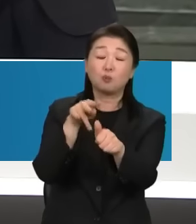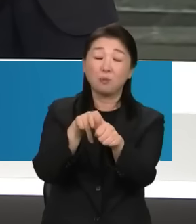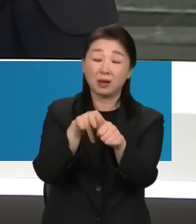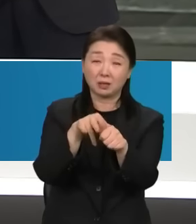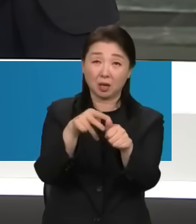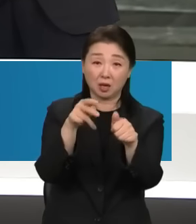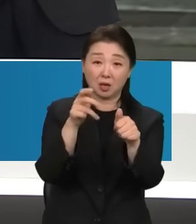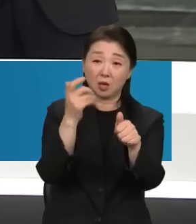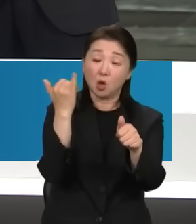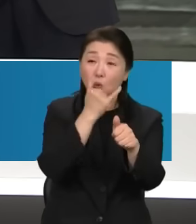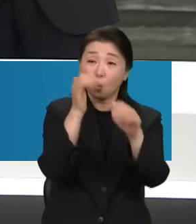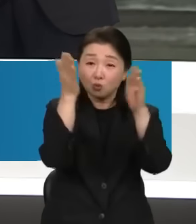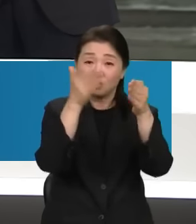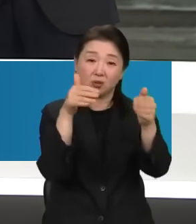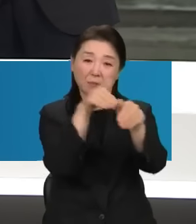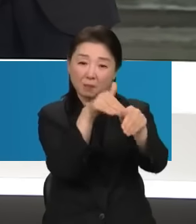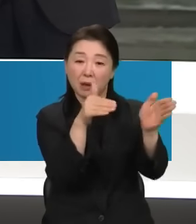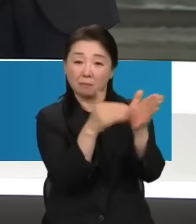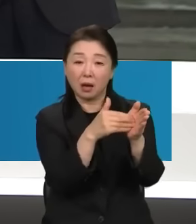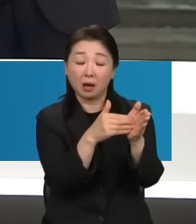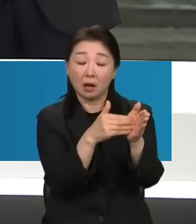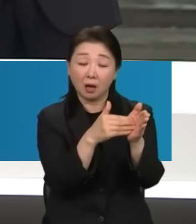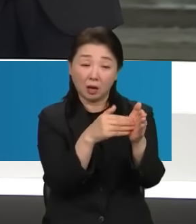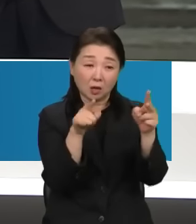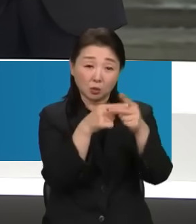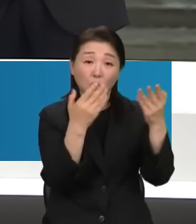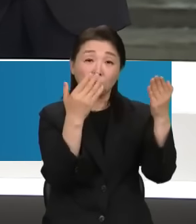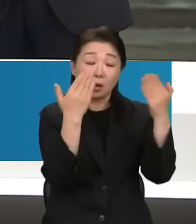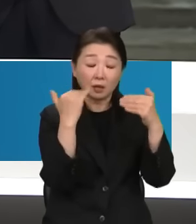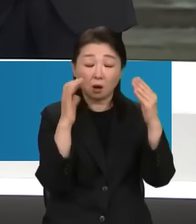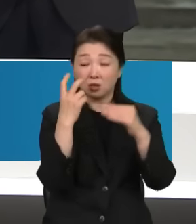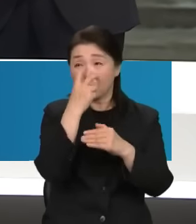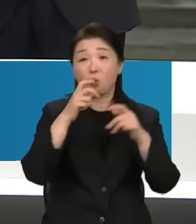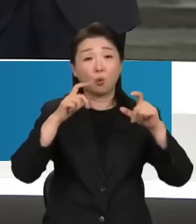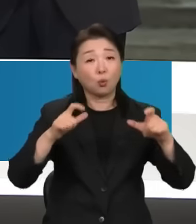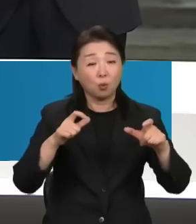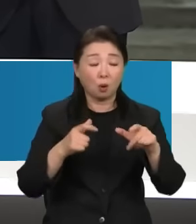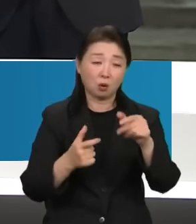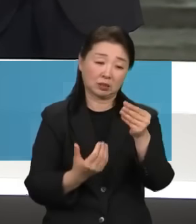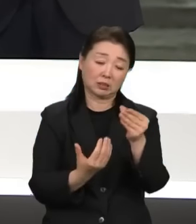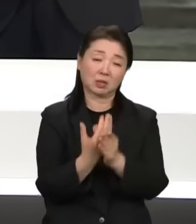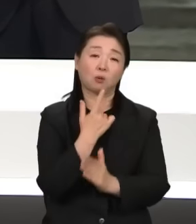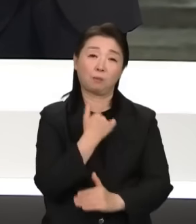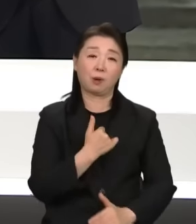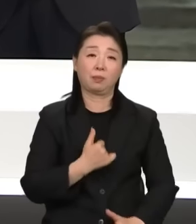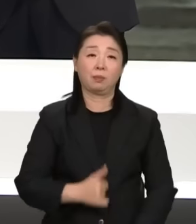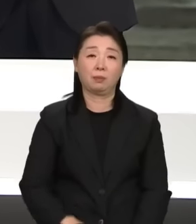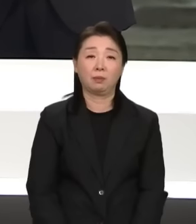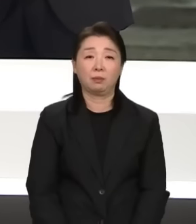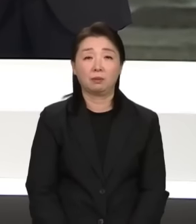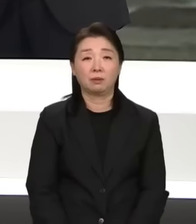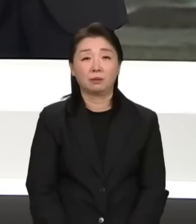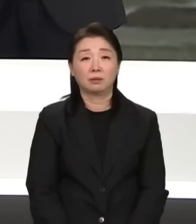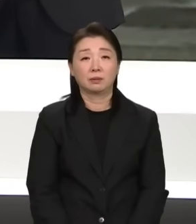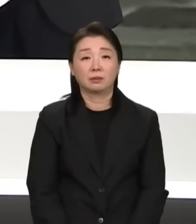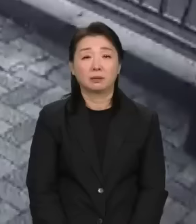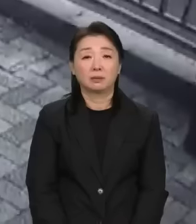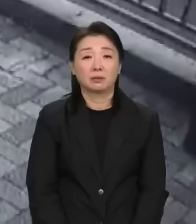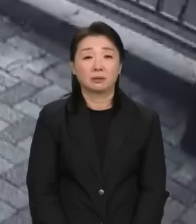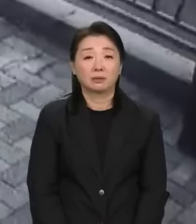났습니다. 초등학교가 있는 어린이 보호구역에서 벌어진 일이라 큰 사고로 이어질 뻔했습니다. 구석찬 기자입니다.